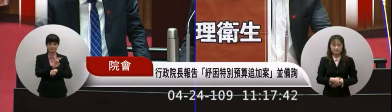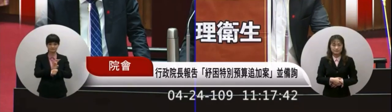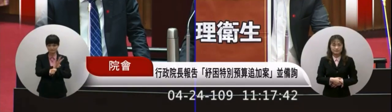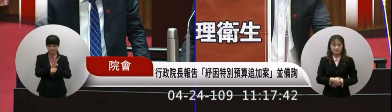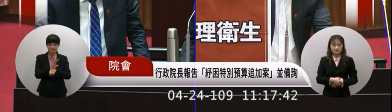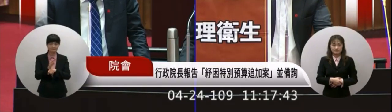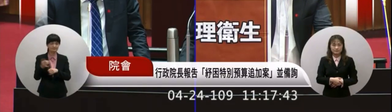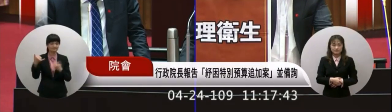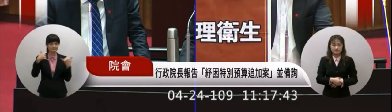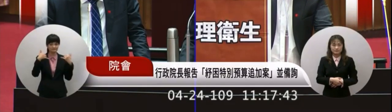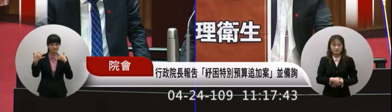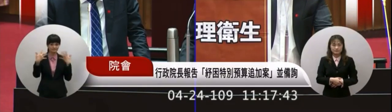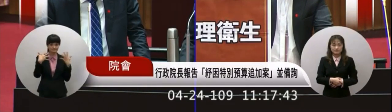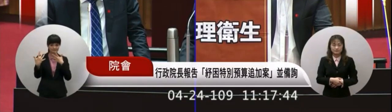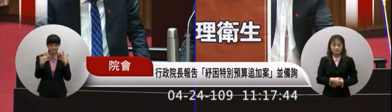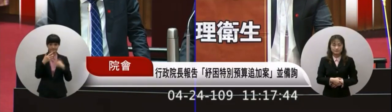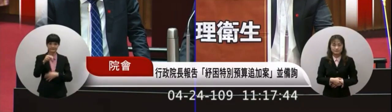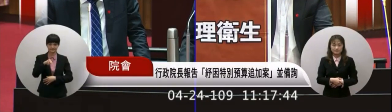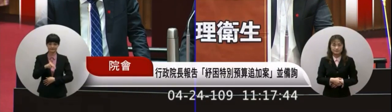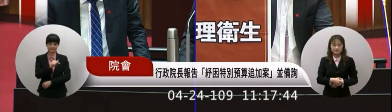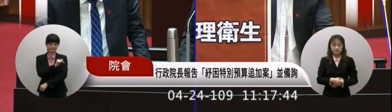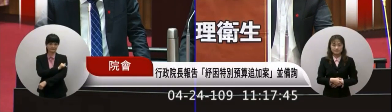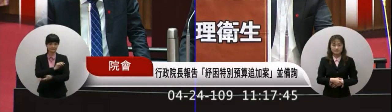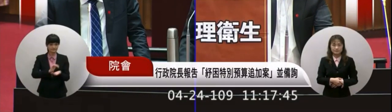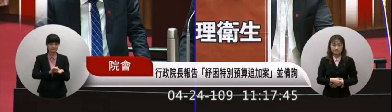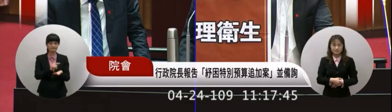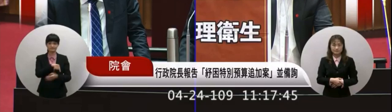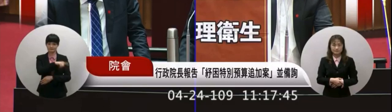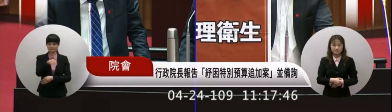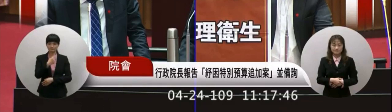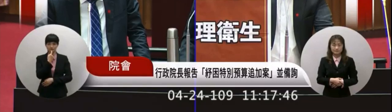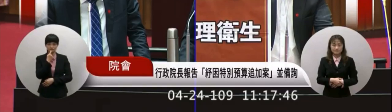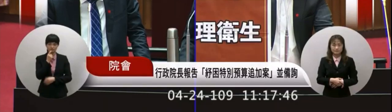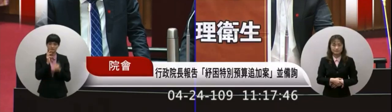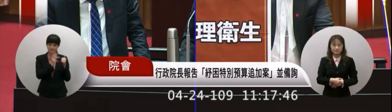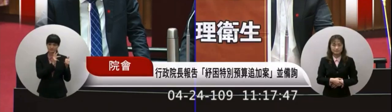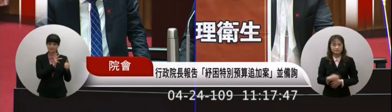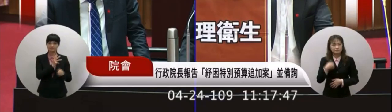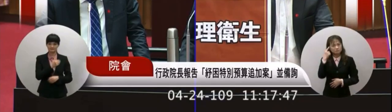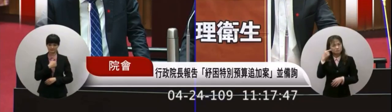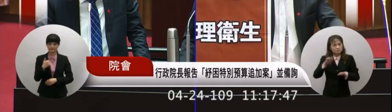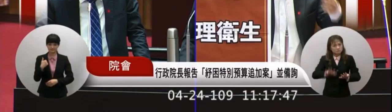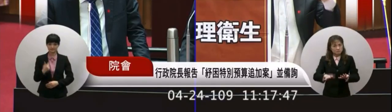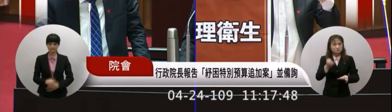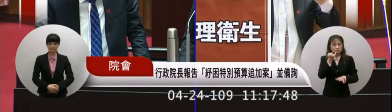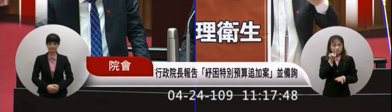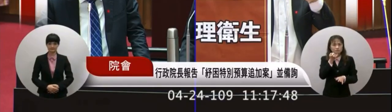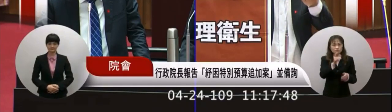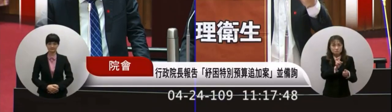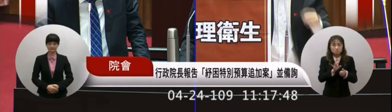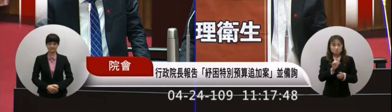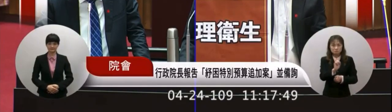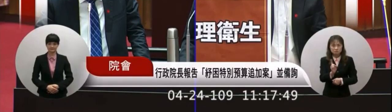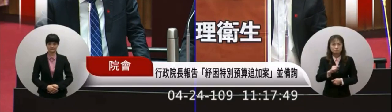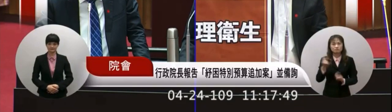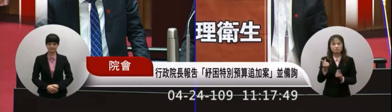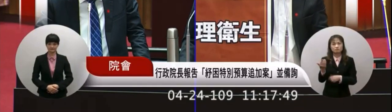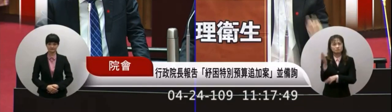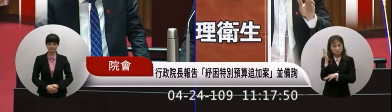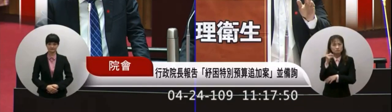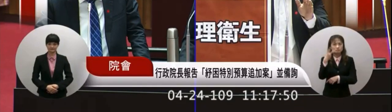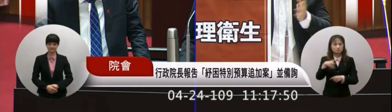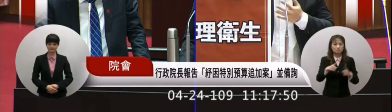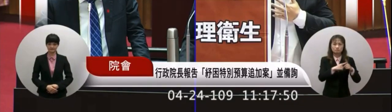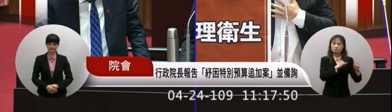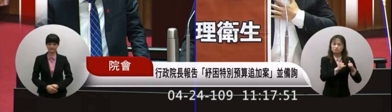我咱的医护人员也好，拢会去做伊的电话咨询啦。 我想吼，即卖咱会当利用的这个方式，包括政府甲民间